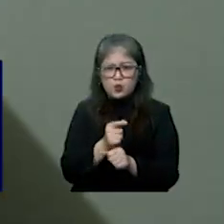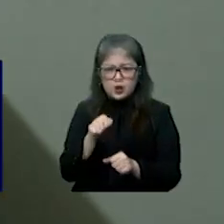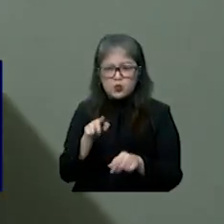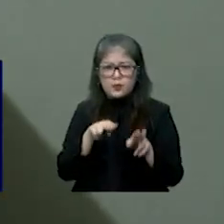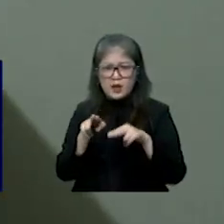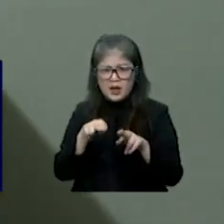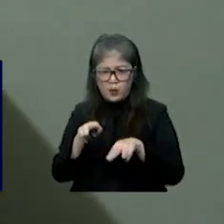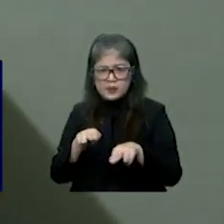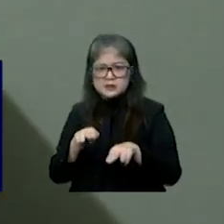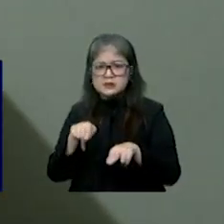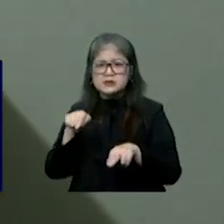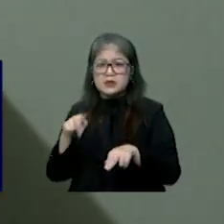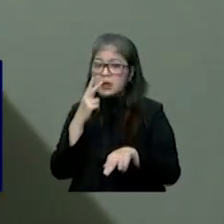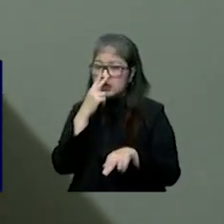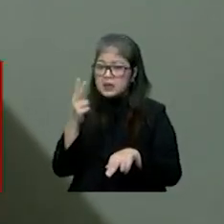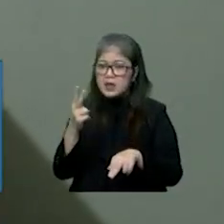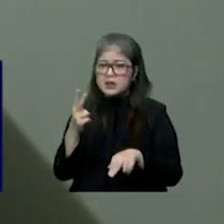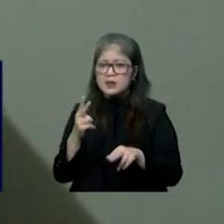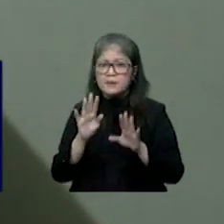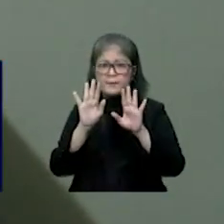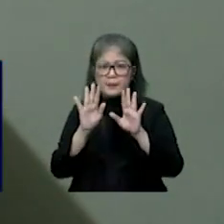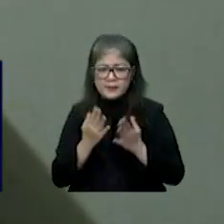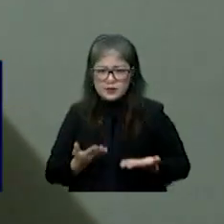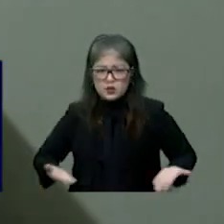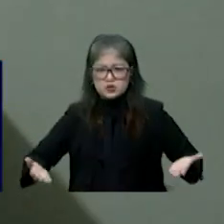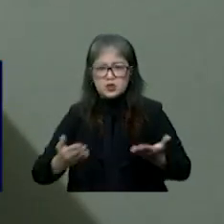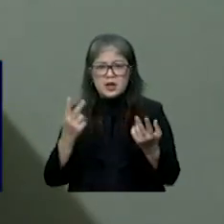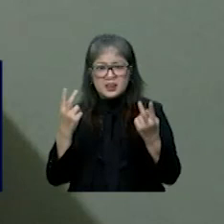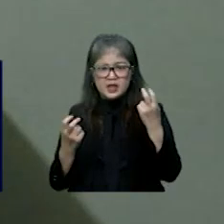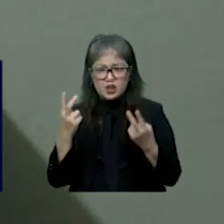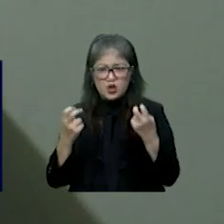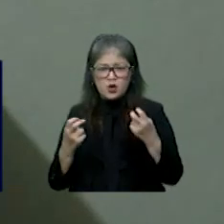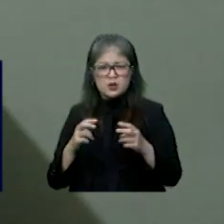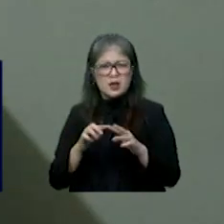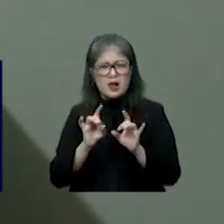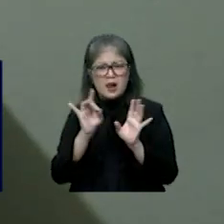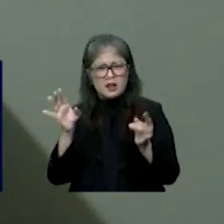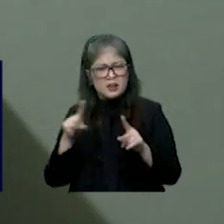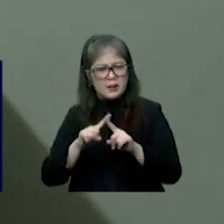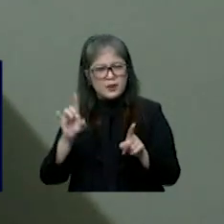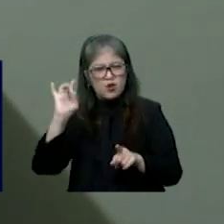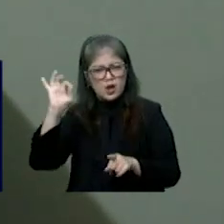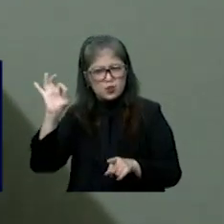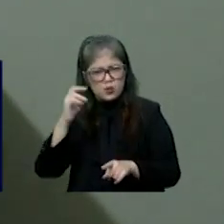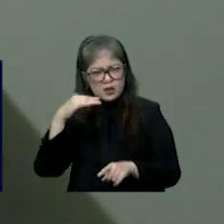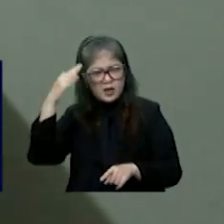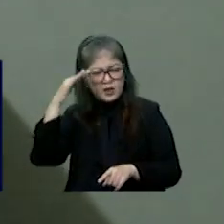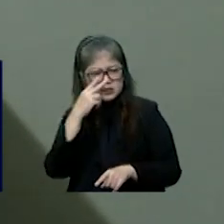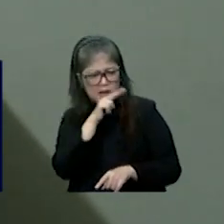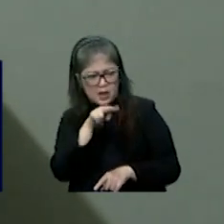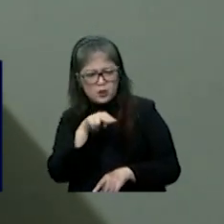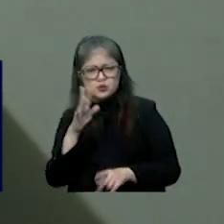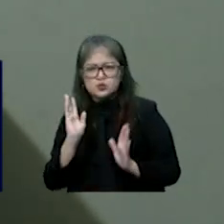Mereka menonton lewat gadgetnya, gitu ya, entah TikTok, entah YouTube, entah apapun itu, gitu. Nah, mereka menonton tanpa